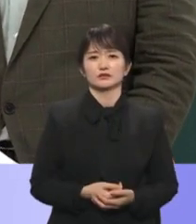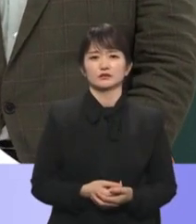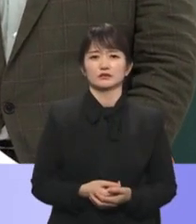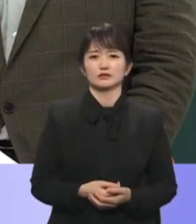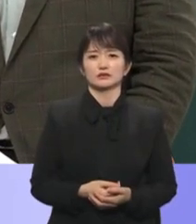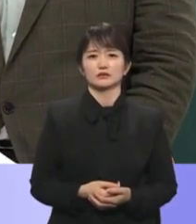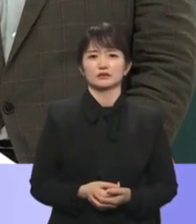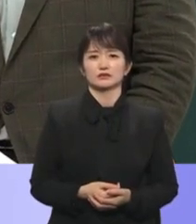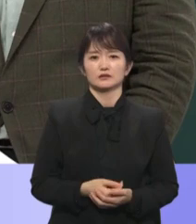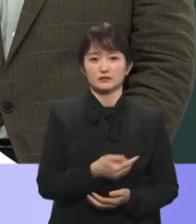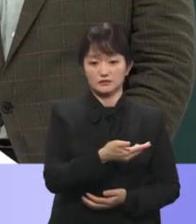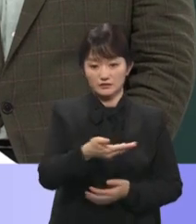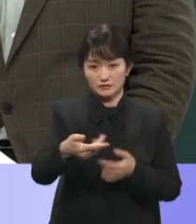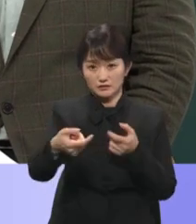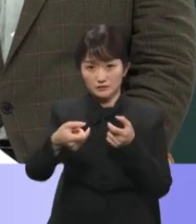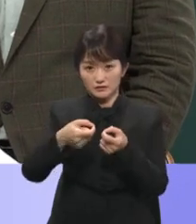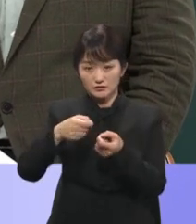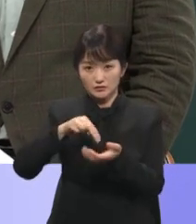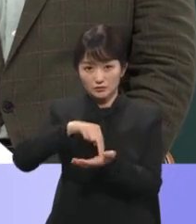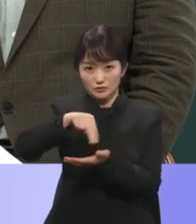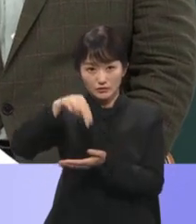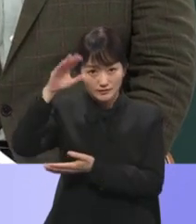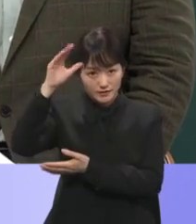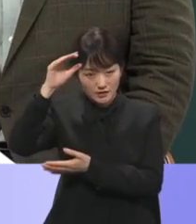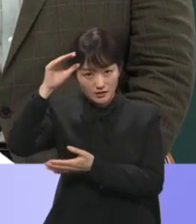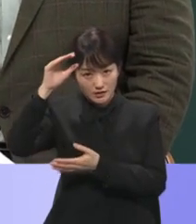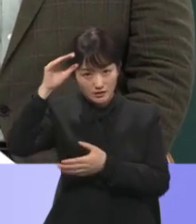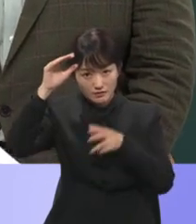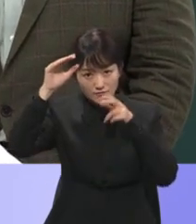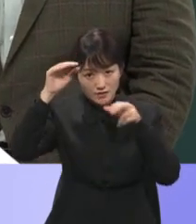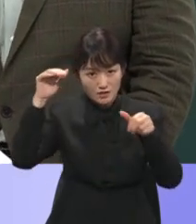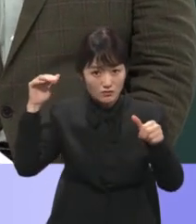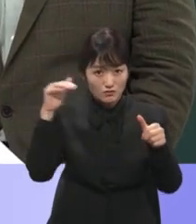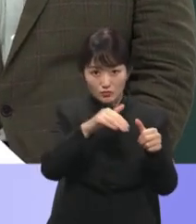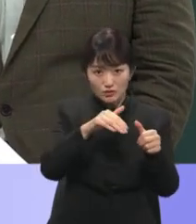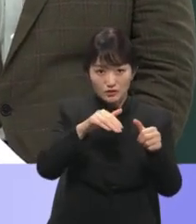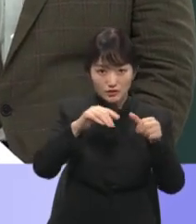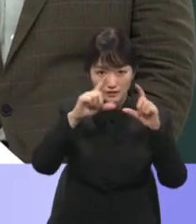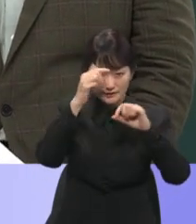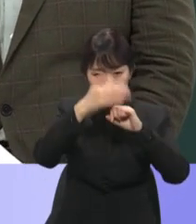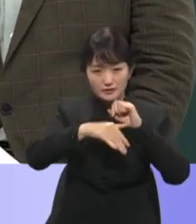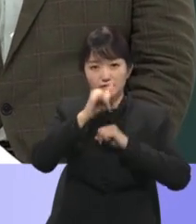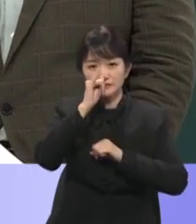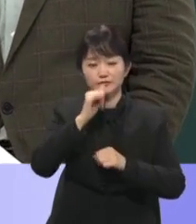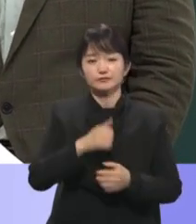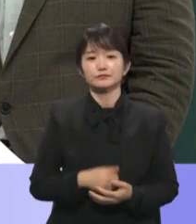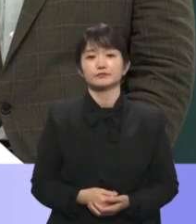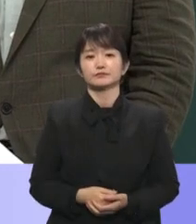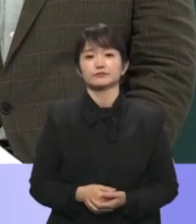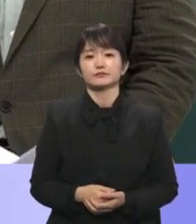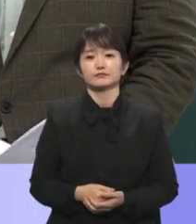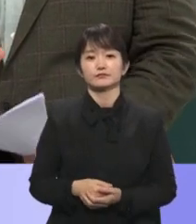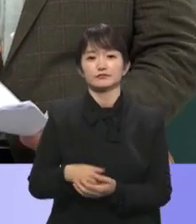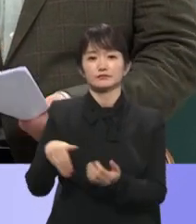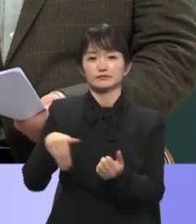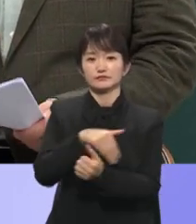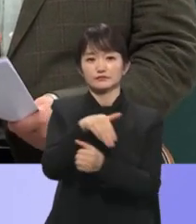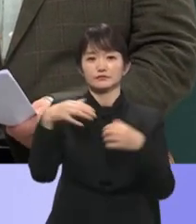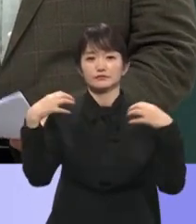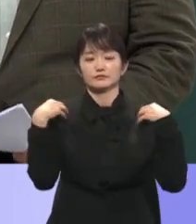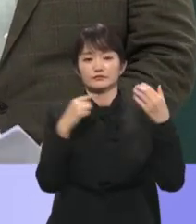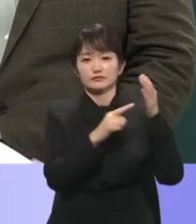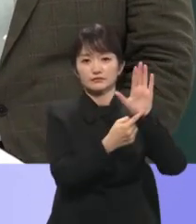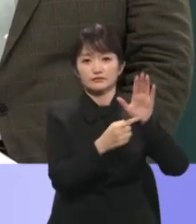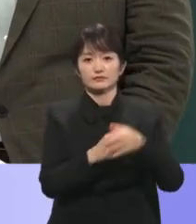어 낙동강 근처에서 유기견들이 뉴트리아 공격하는 사진이 온라인에서 크게 화제가 되기도 했는데이 환경청에서 14년부터